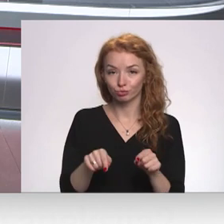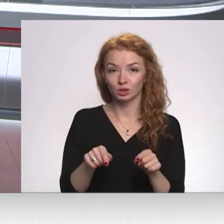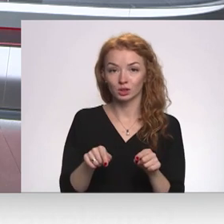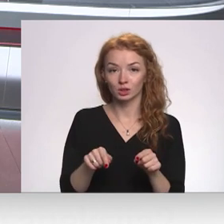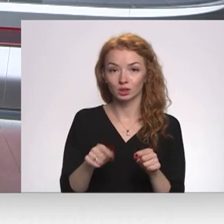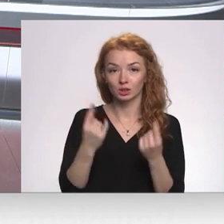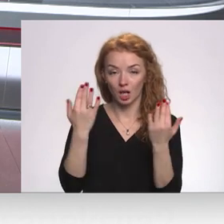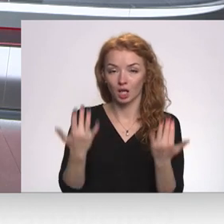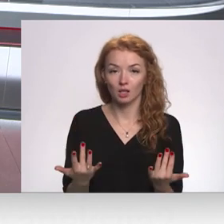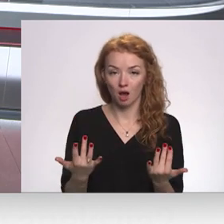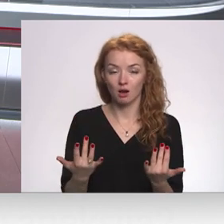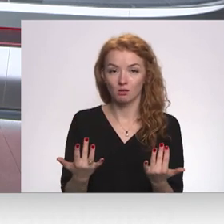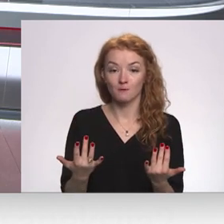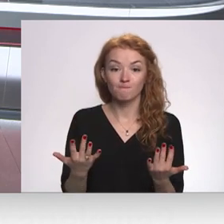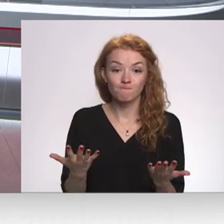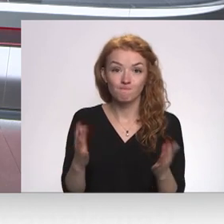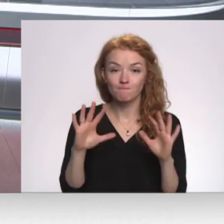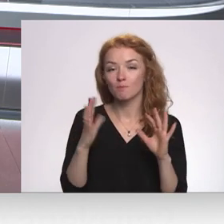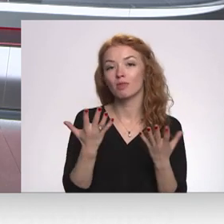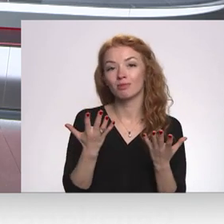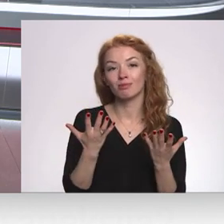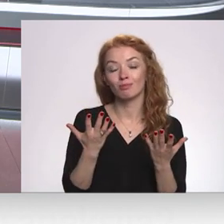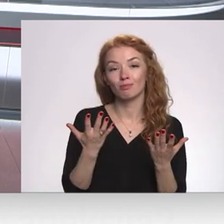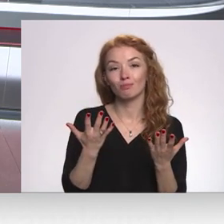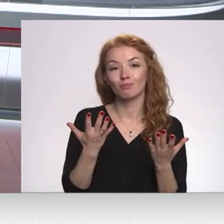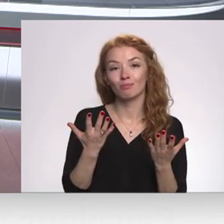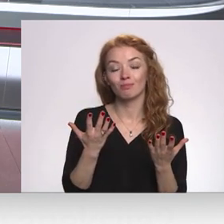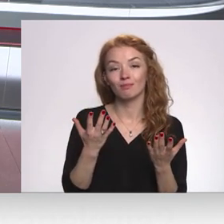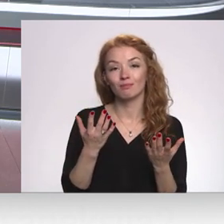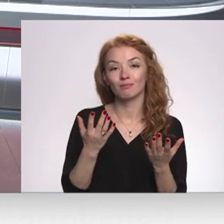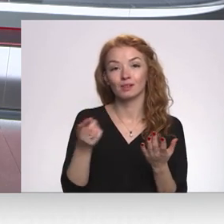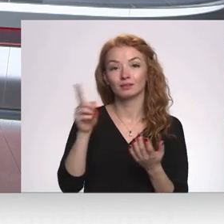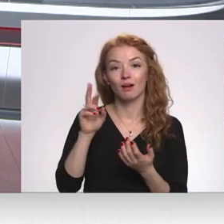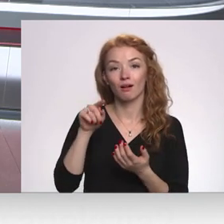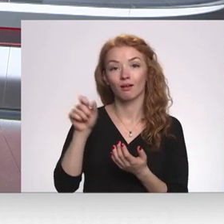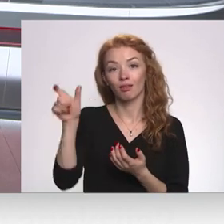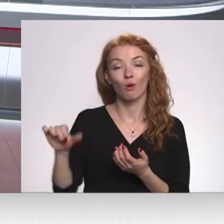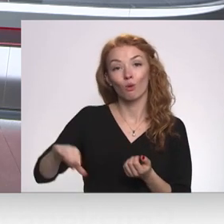sekas. Bet, nu, man, nu, teiksim tā, es domāju, ka droši vien tas punkts kaut kad varētu pienākt.